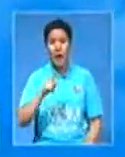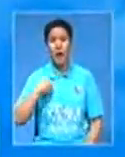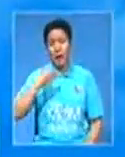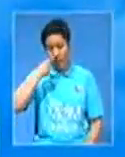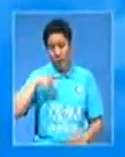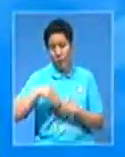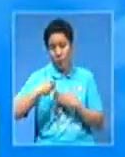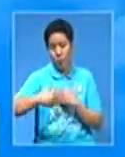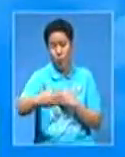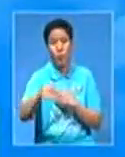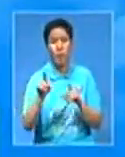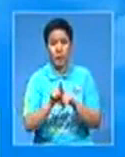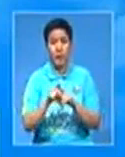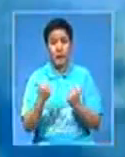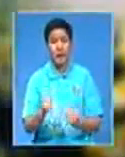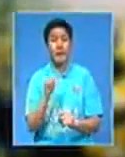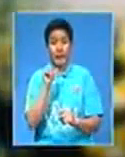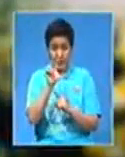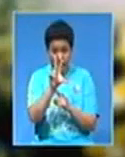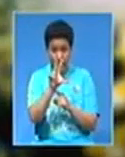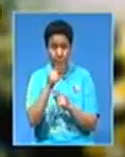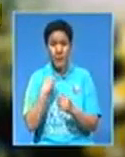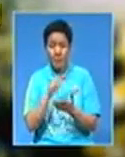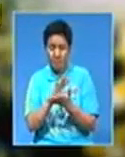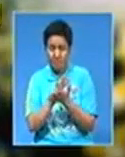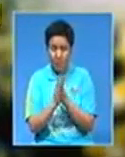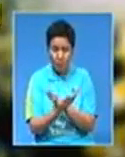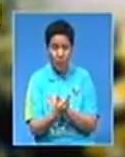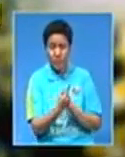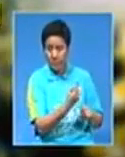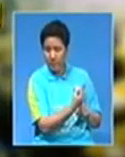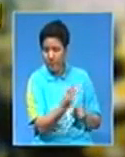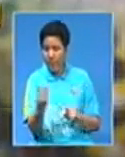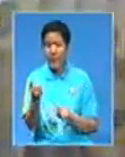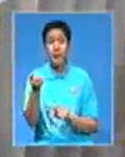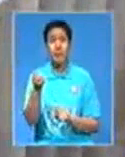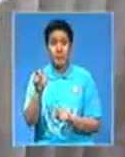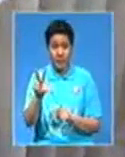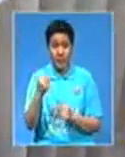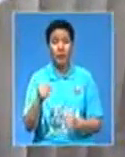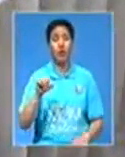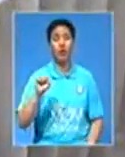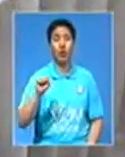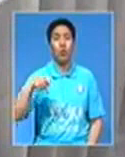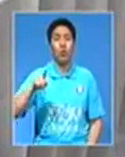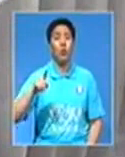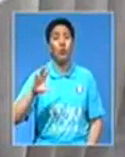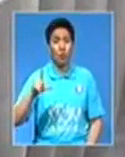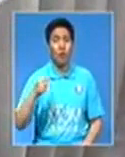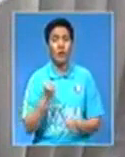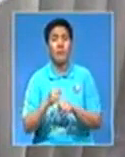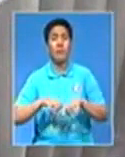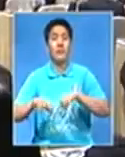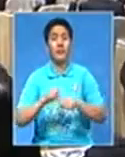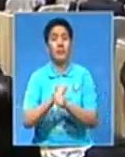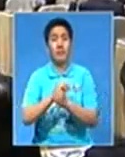ครับเรื่องที่3ก็คือเรื่องแนวทางการไปรูป11ด้านตามรัฐธรรมนูญ ซึ่งขณะนี้สปช.ได้ดำเนินการให้